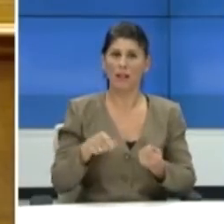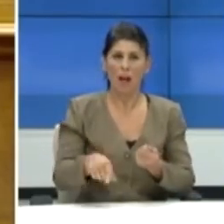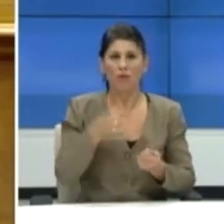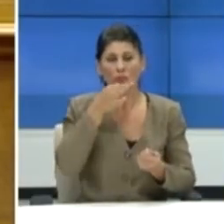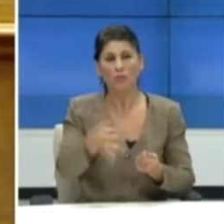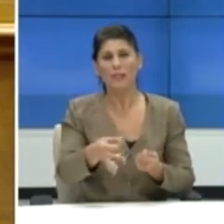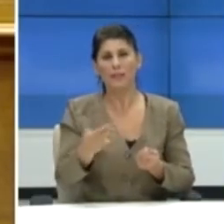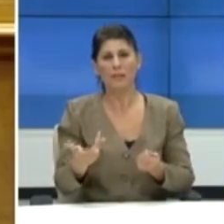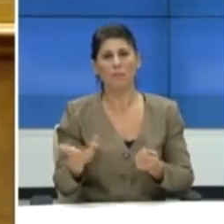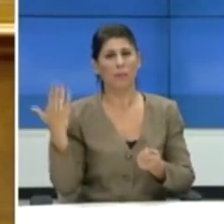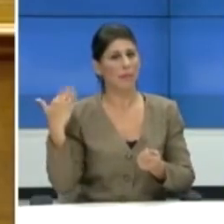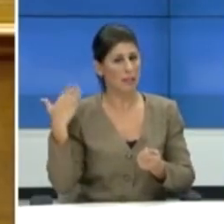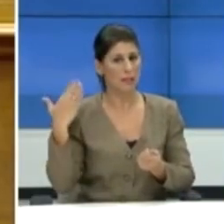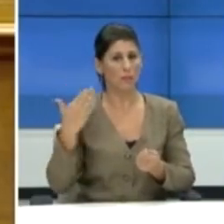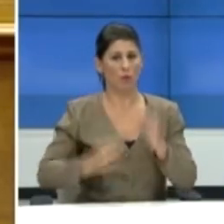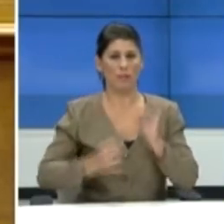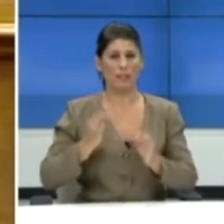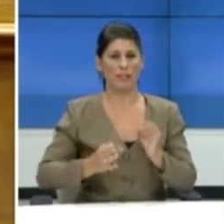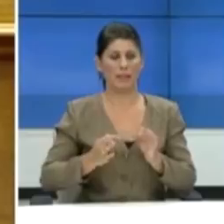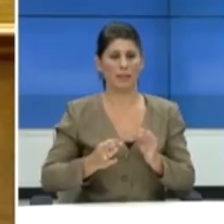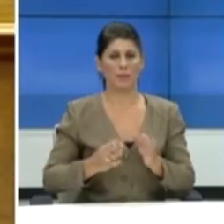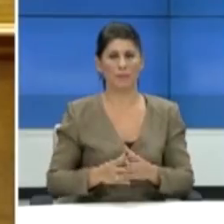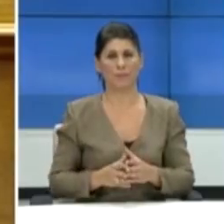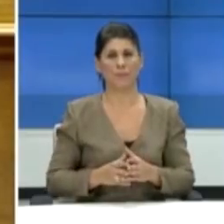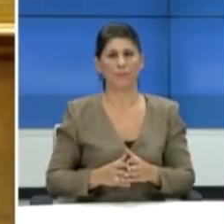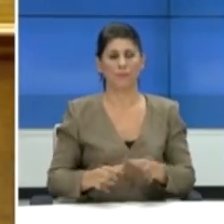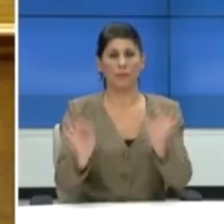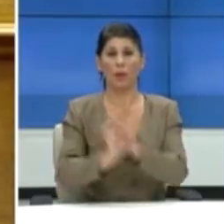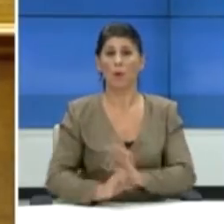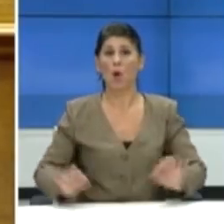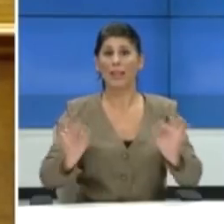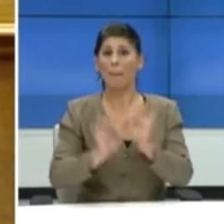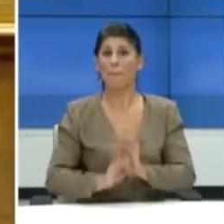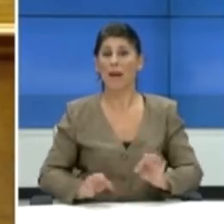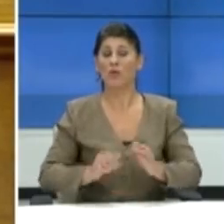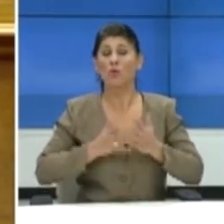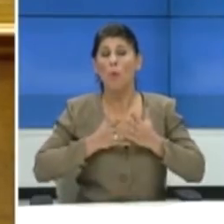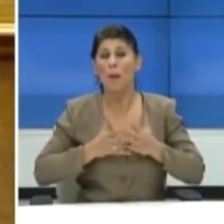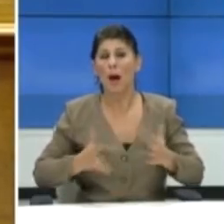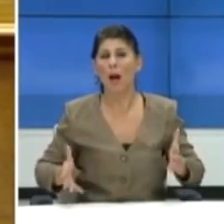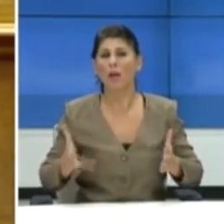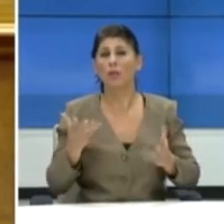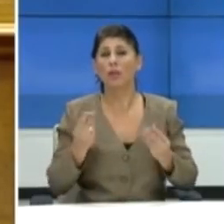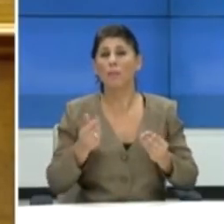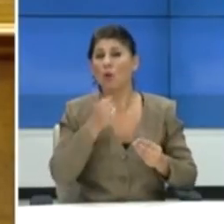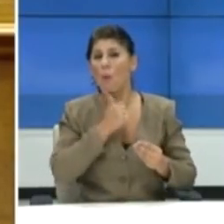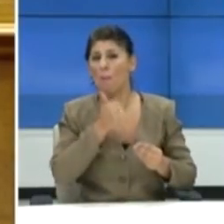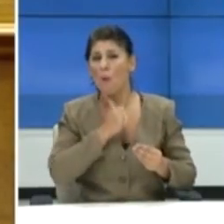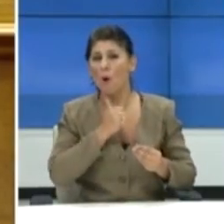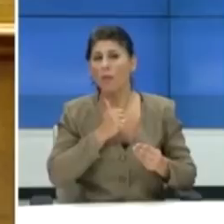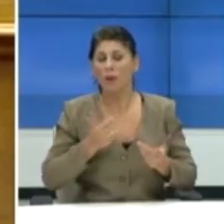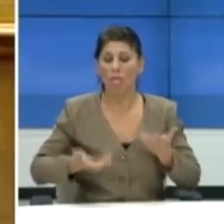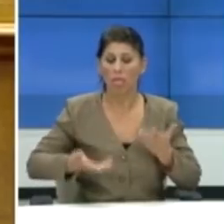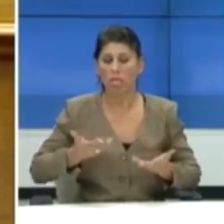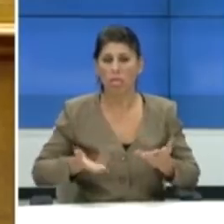που σας είπαμε και στην προηγούμενη συζήτηση. Προετοιμάζεται τον μεγαλύτερο και πιο επώδυνο